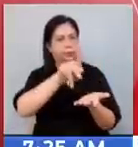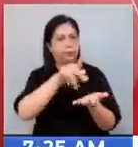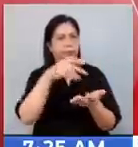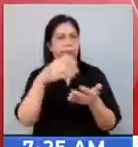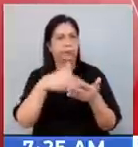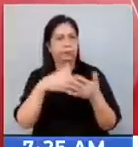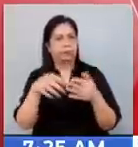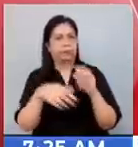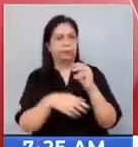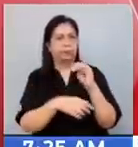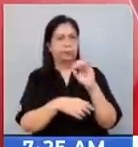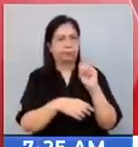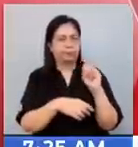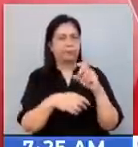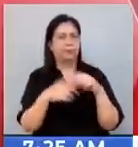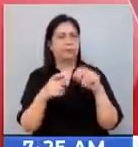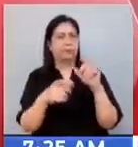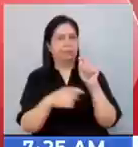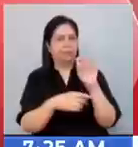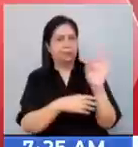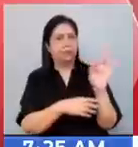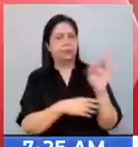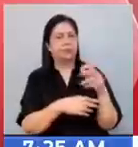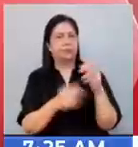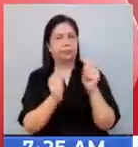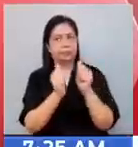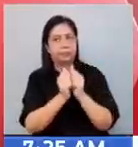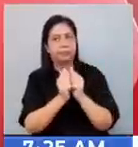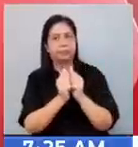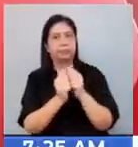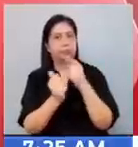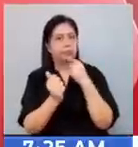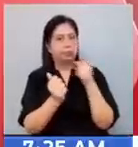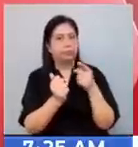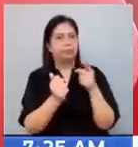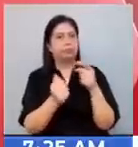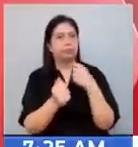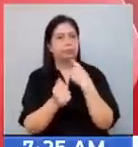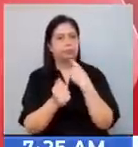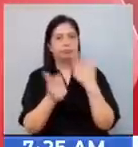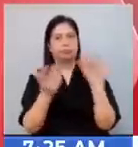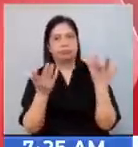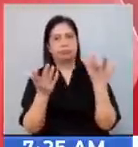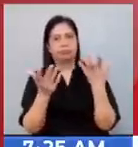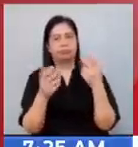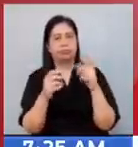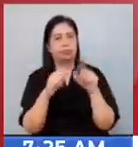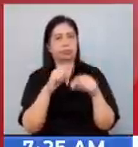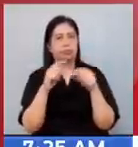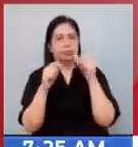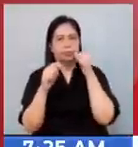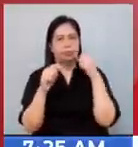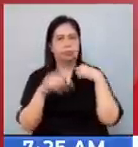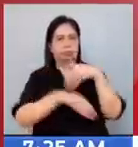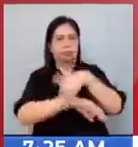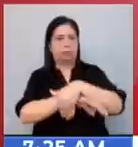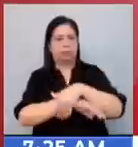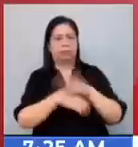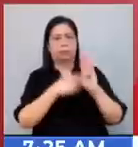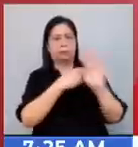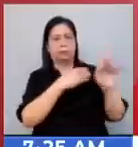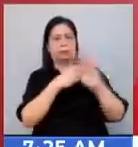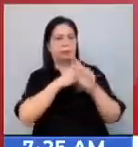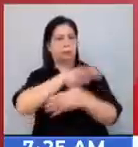fee, ibabalik din po. Pati sabi din po nila sa statement nila na nilabas na kagabi, ibabalik daw po nila lahat ng bayad